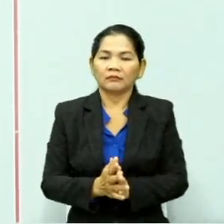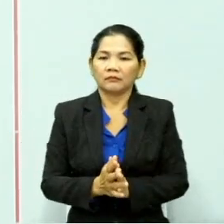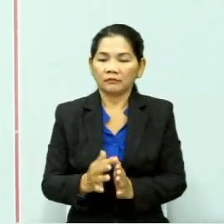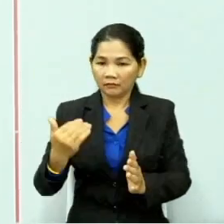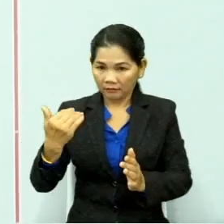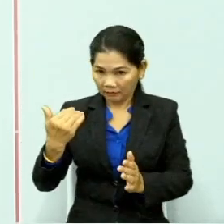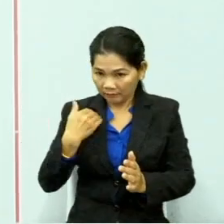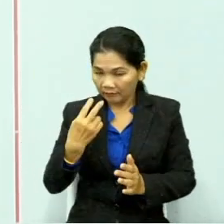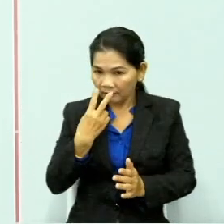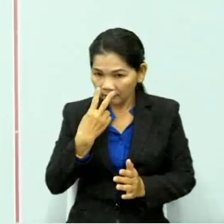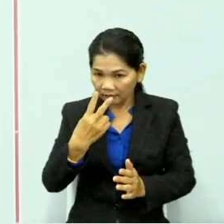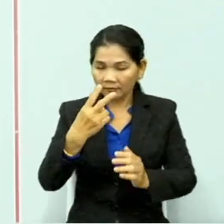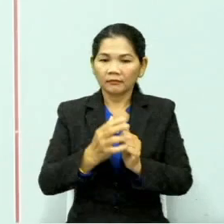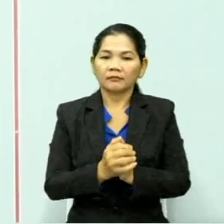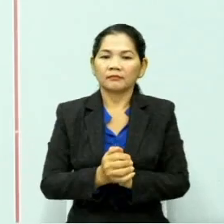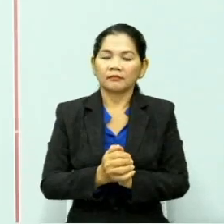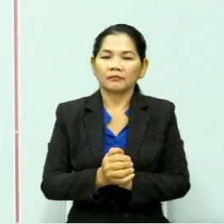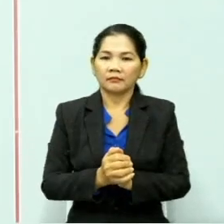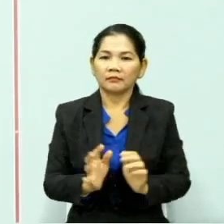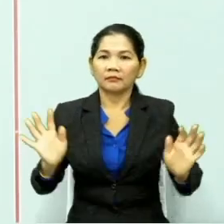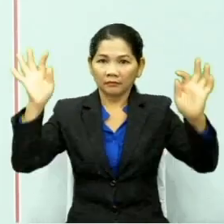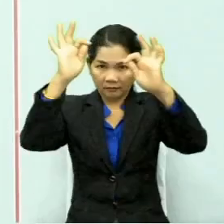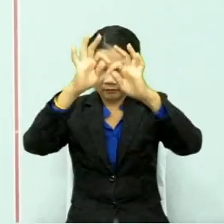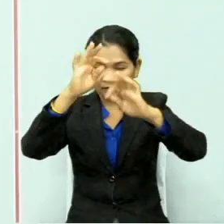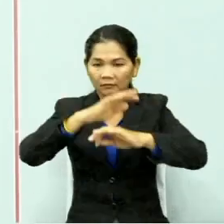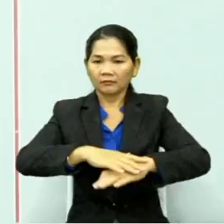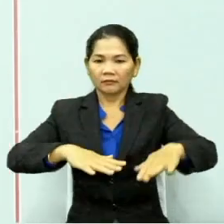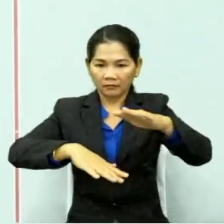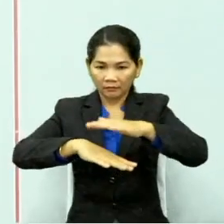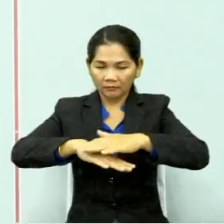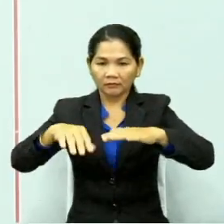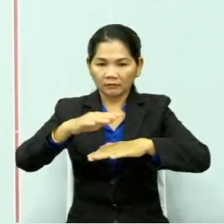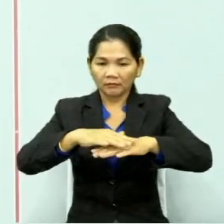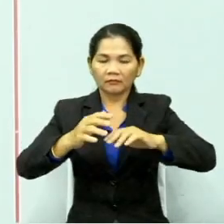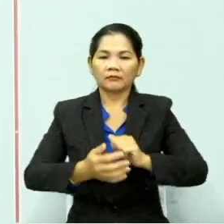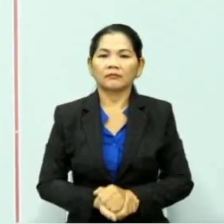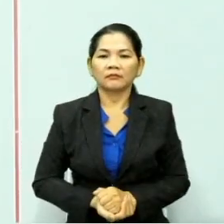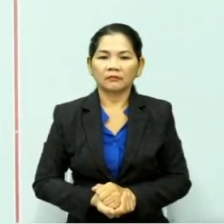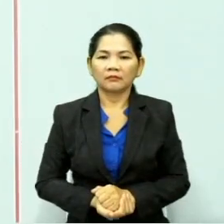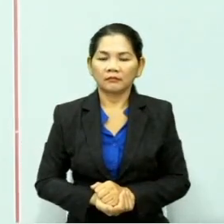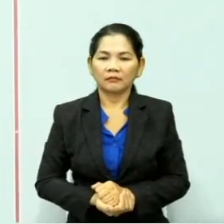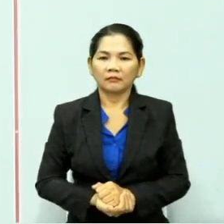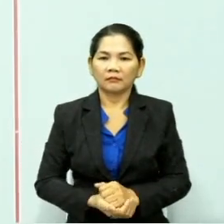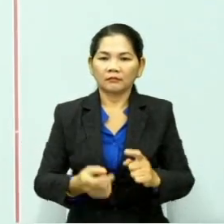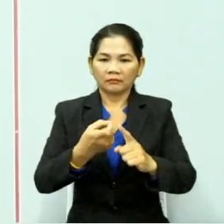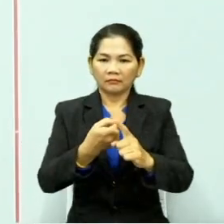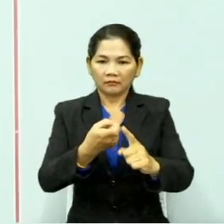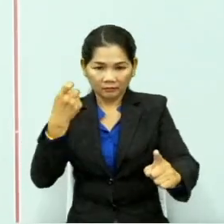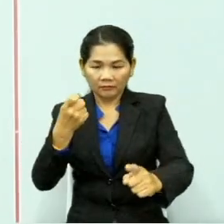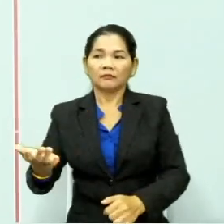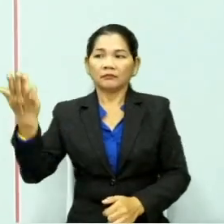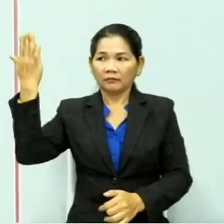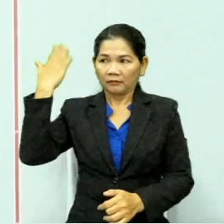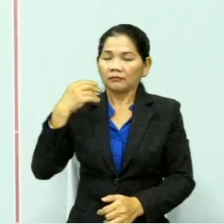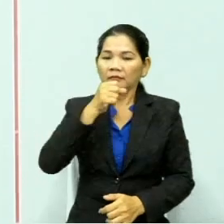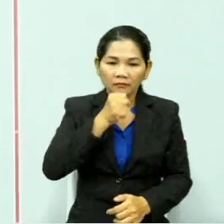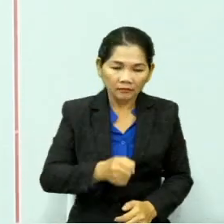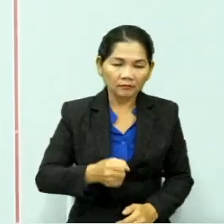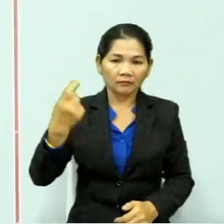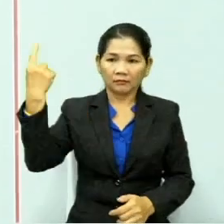chong prea vi hia song tang pi đồn ta